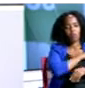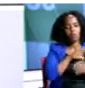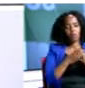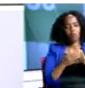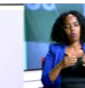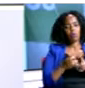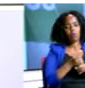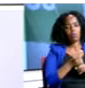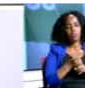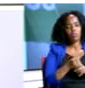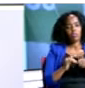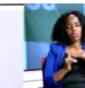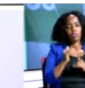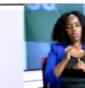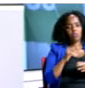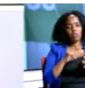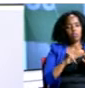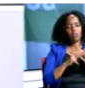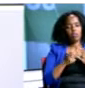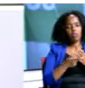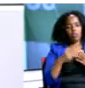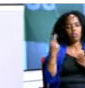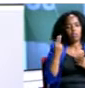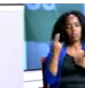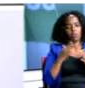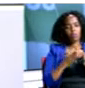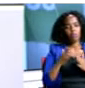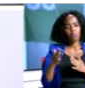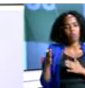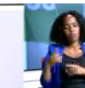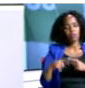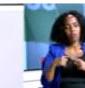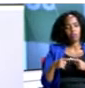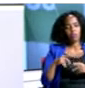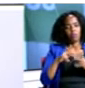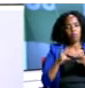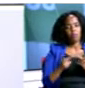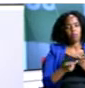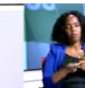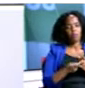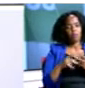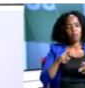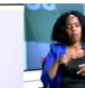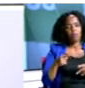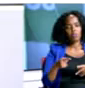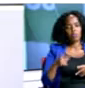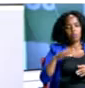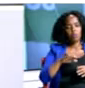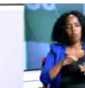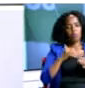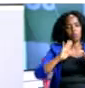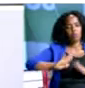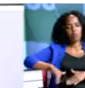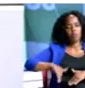ወልቆ በቀምና ጫላቱ ሰገንታ ከነፈየ ደሜቲን ኮፒ አደምሲሳ በከጅርተሪትስ ኡመተ ከኛ ከነራ በራሩ ዳፍ